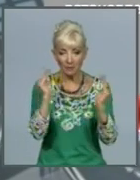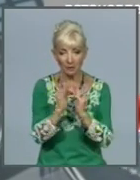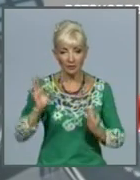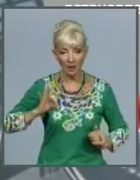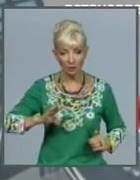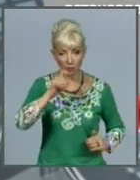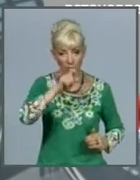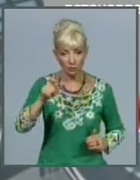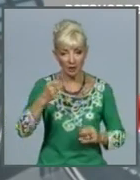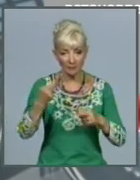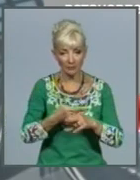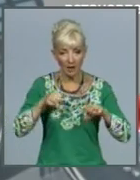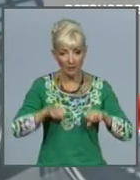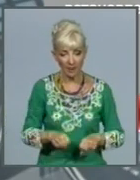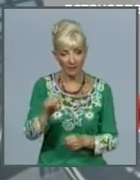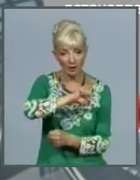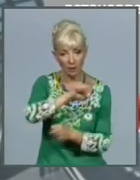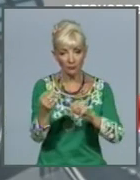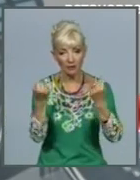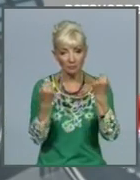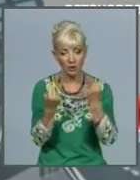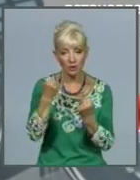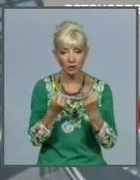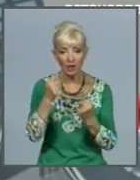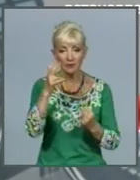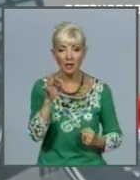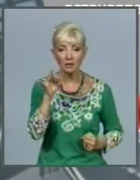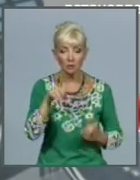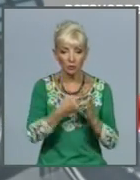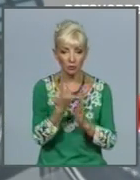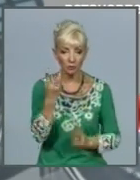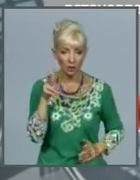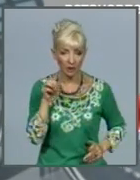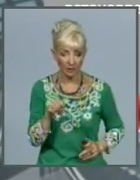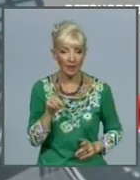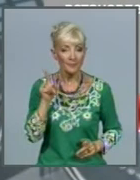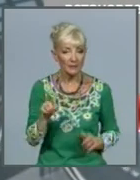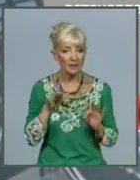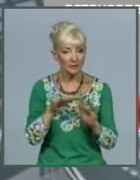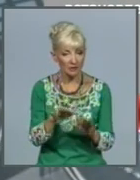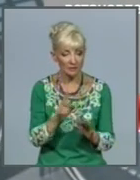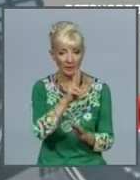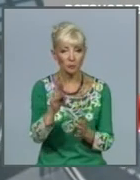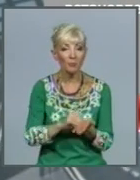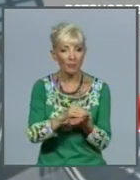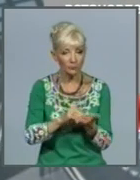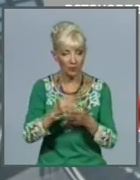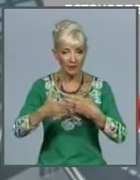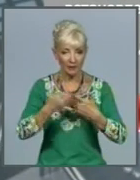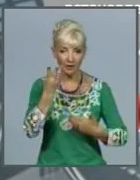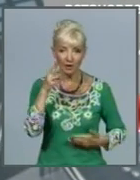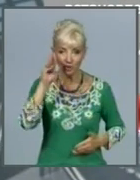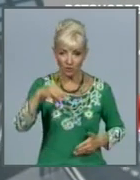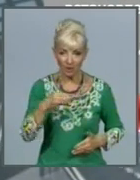права керувати транспортними засобами на строк до 3 років. Ті самі дії, вчинені повторно, караються штрафом у розмірі до